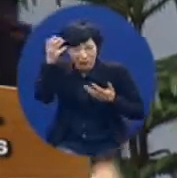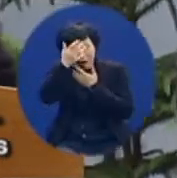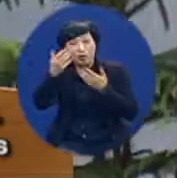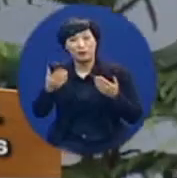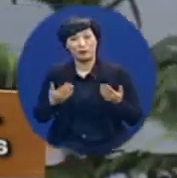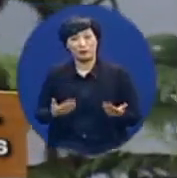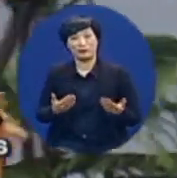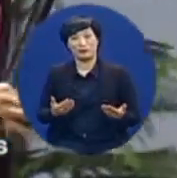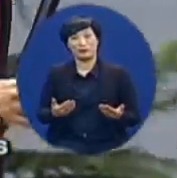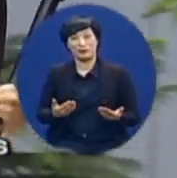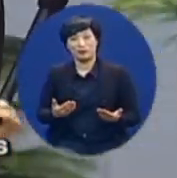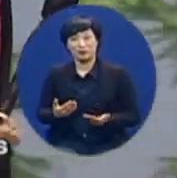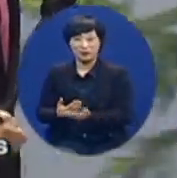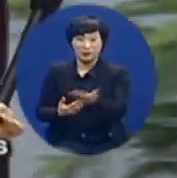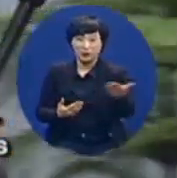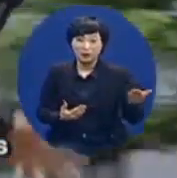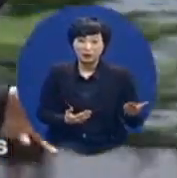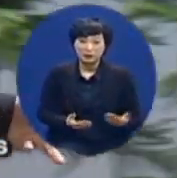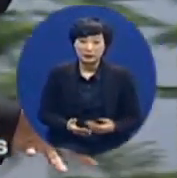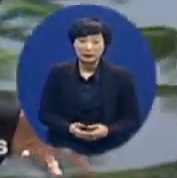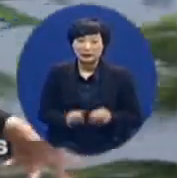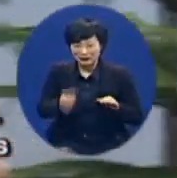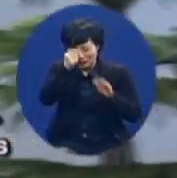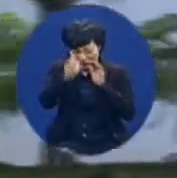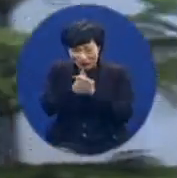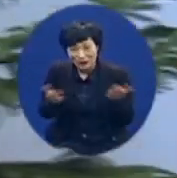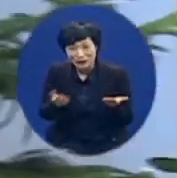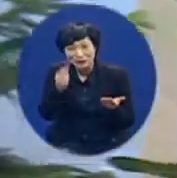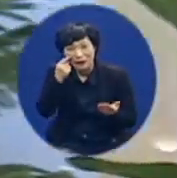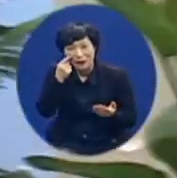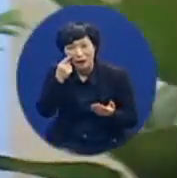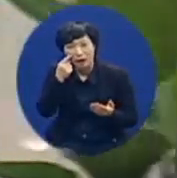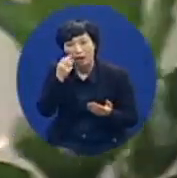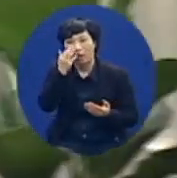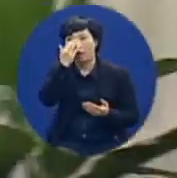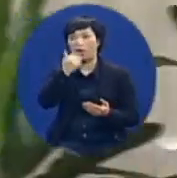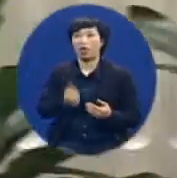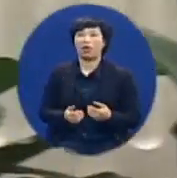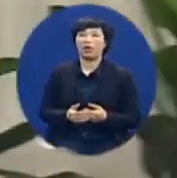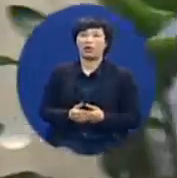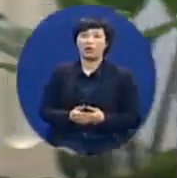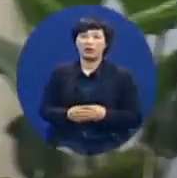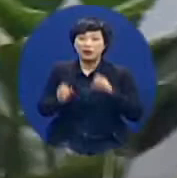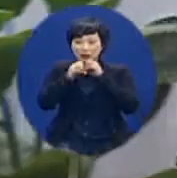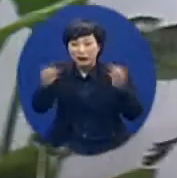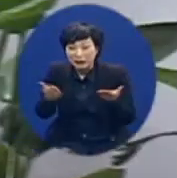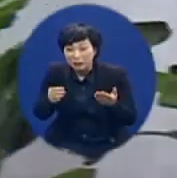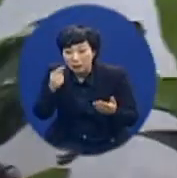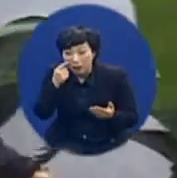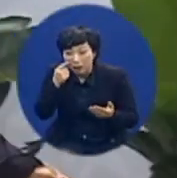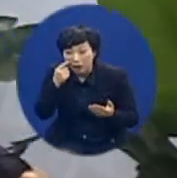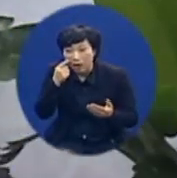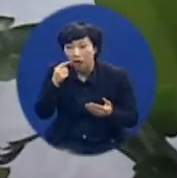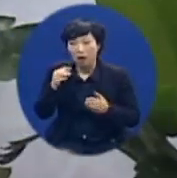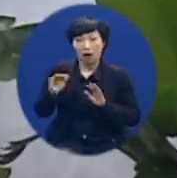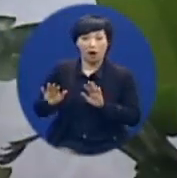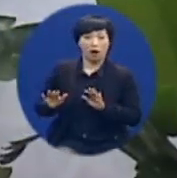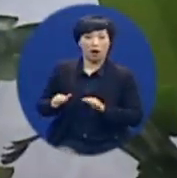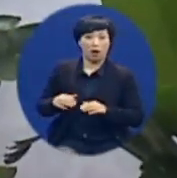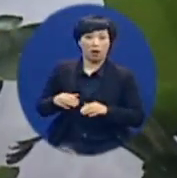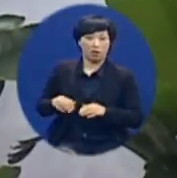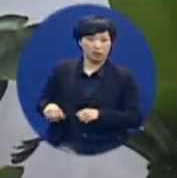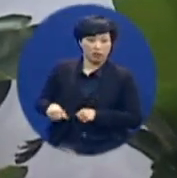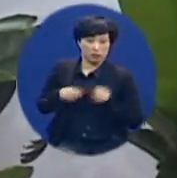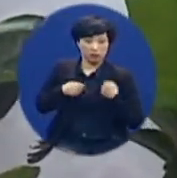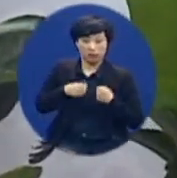어 그런데 기도하는 일 참 힘들어 전도하는 일 힘들어 충성하는